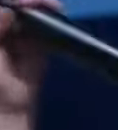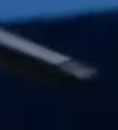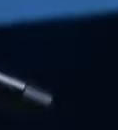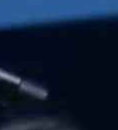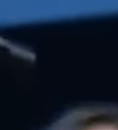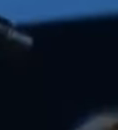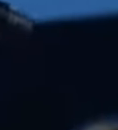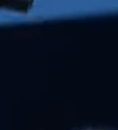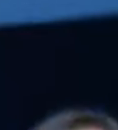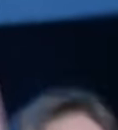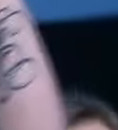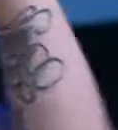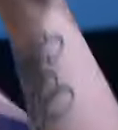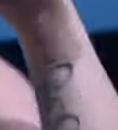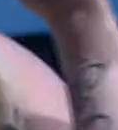jak po